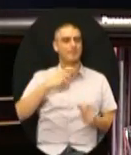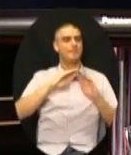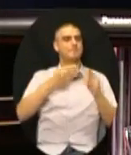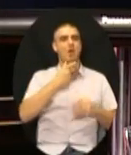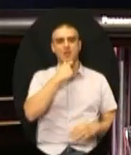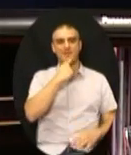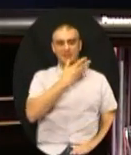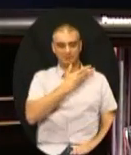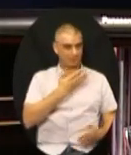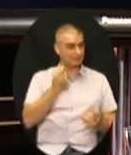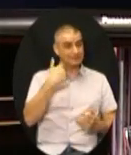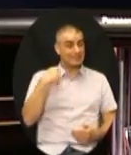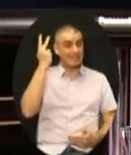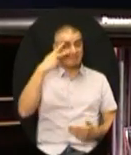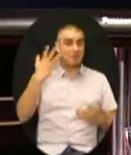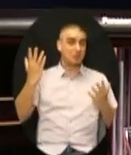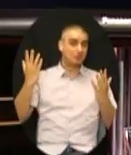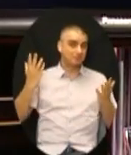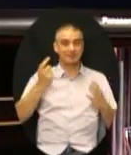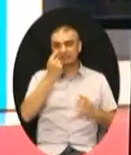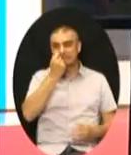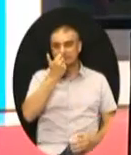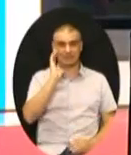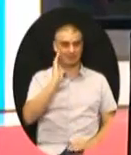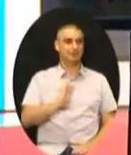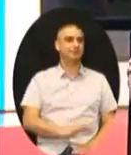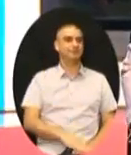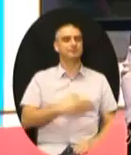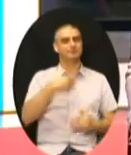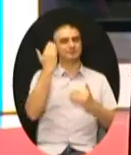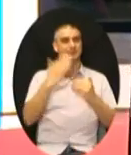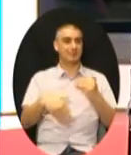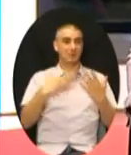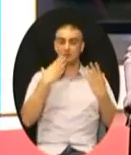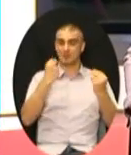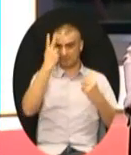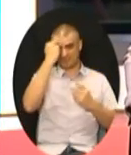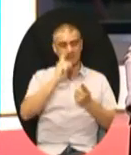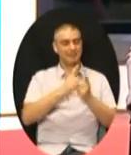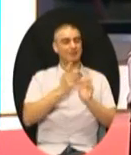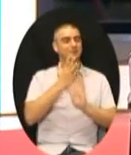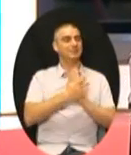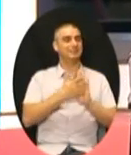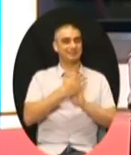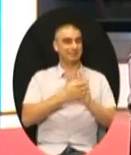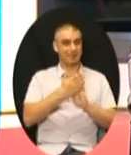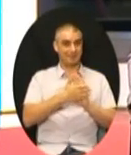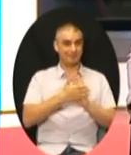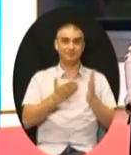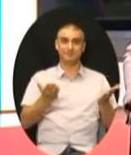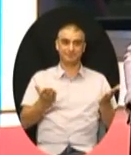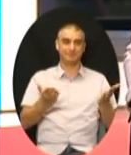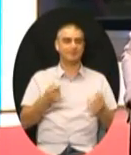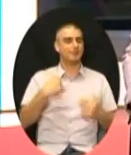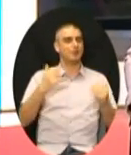רבה לך. תודה לך. קצת הבנו, אבל ממש רק קצת נגיעה. אנחנו סיימנו, תודה לטל בוסידן על תרגום לשפת